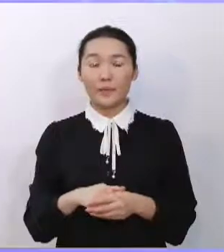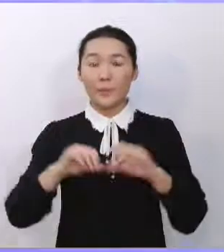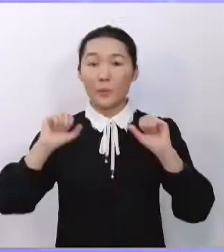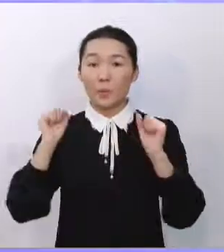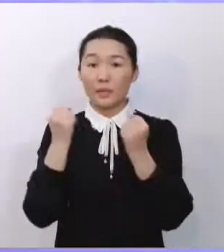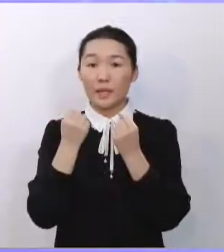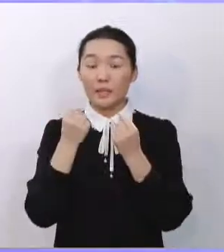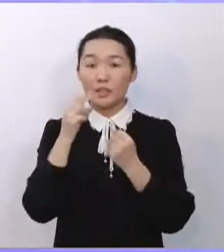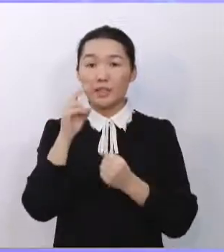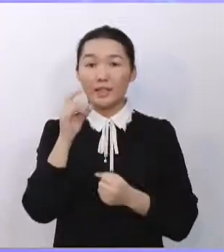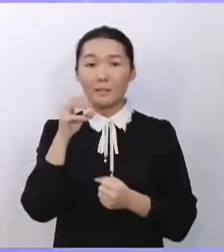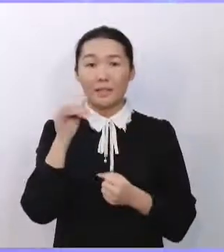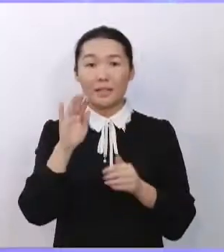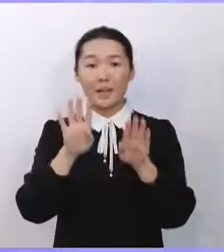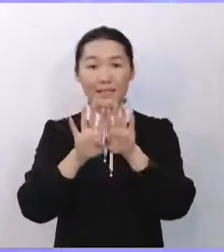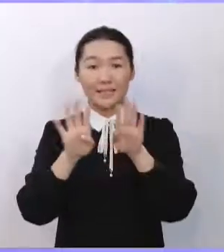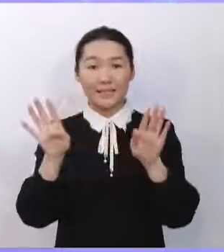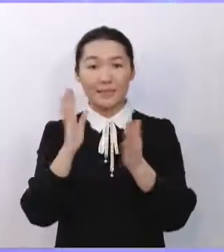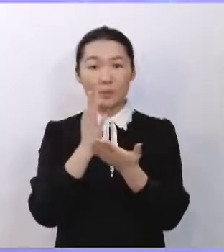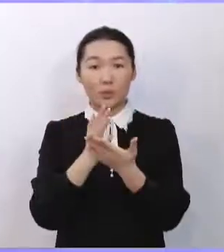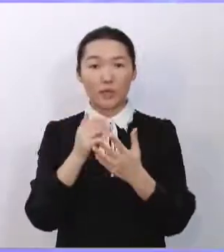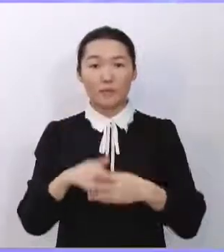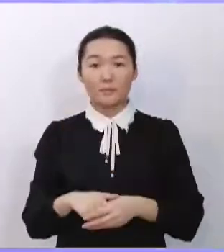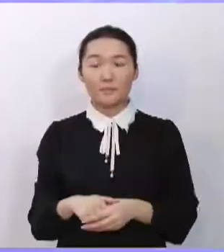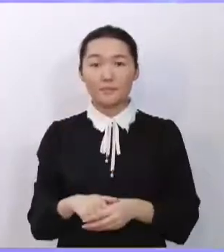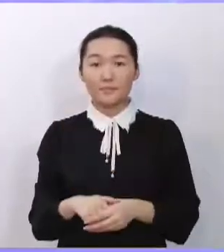Муздаткычта кымыздар дизилип турат.